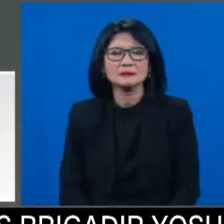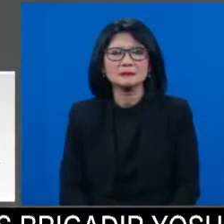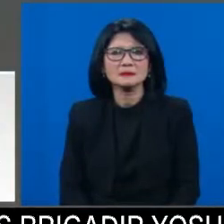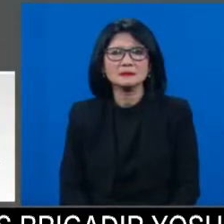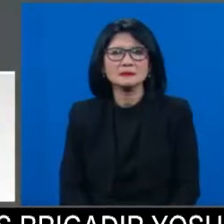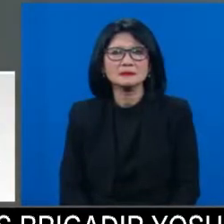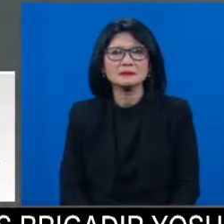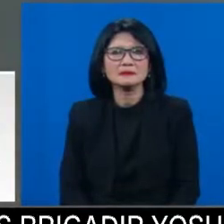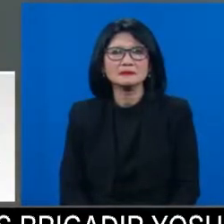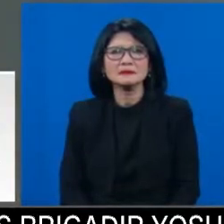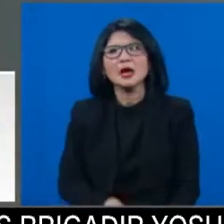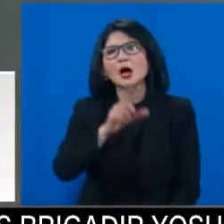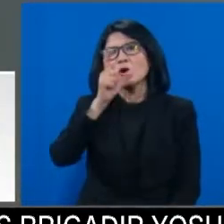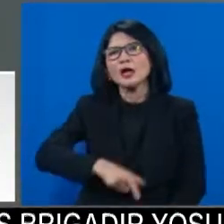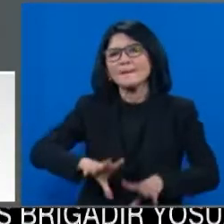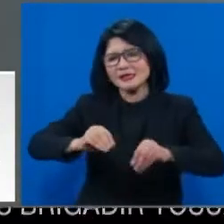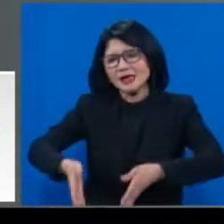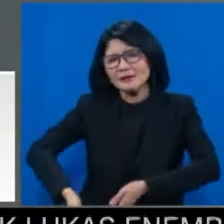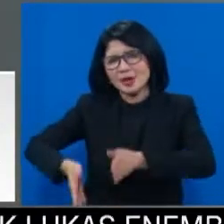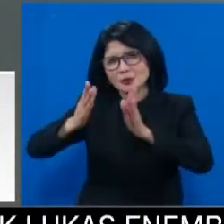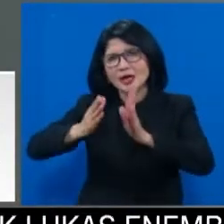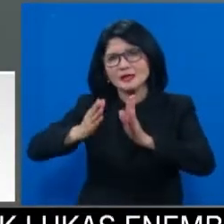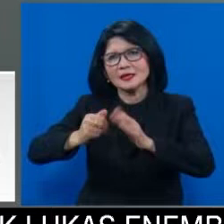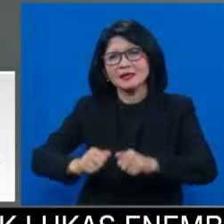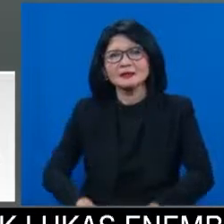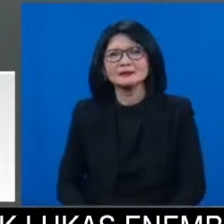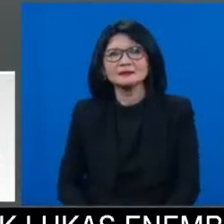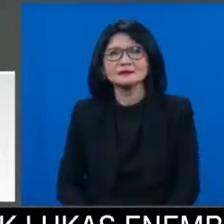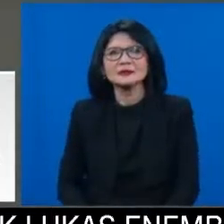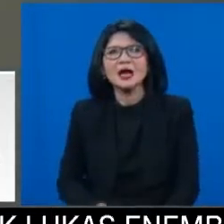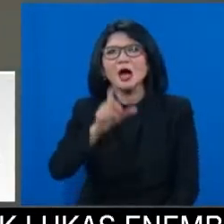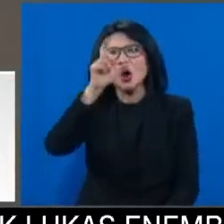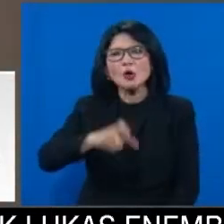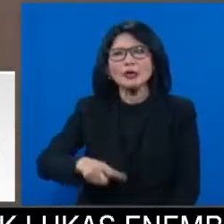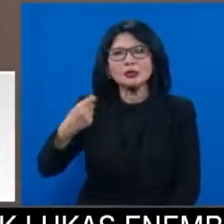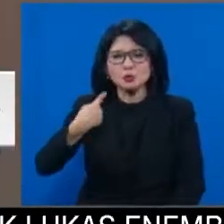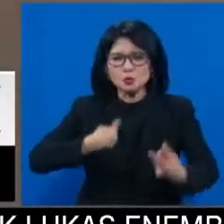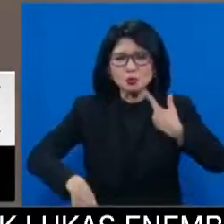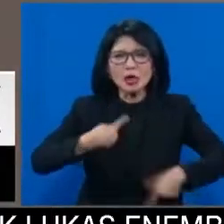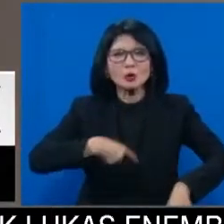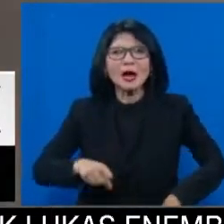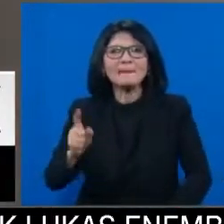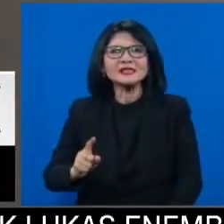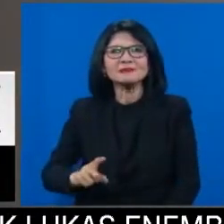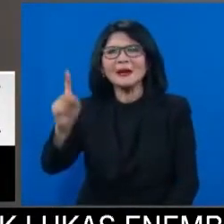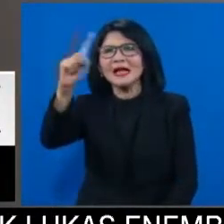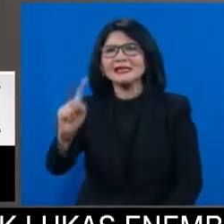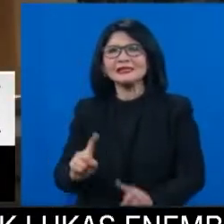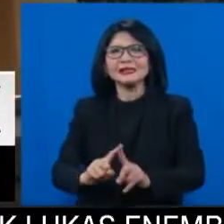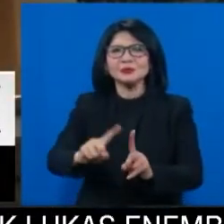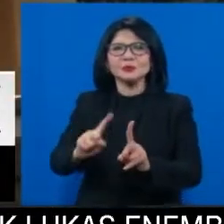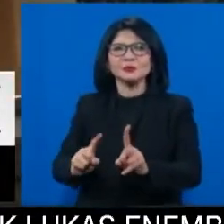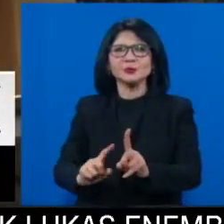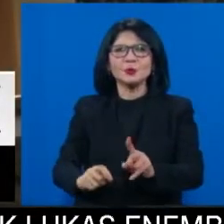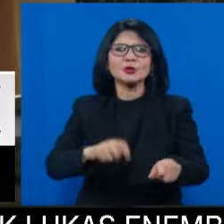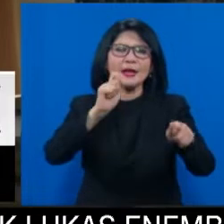Nasib naas menimpa pekerja bangunan bernama Subur. Warga Pandeglang, Banten ini menderita sejumlah luka akibat tersengat aliran listrik ketika